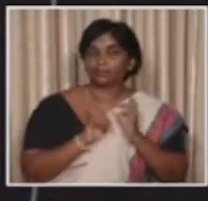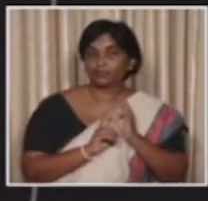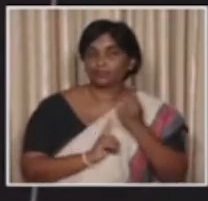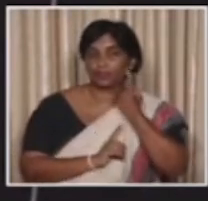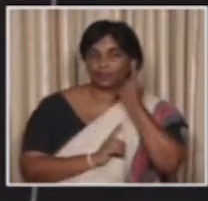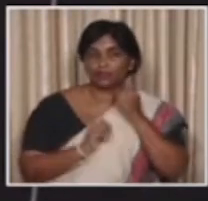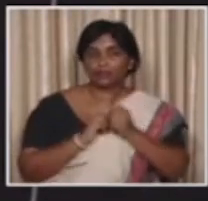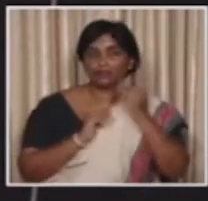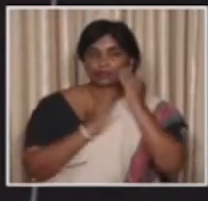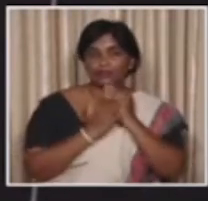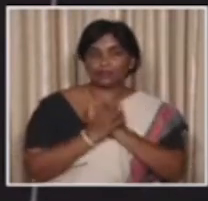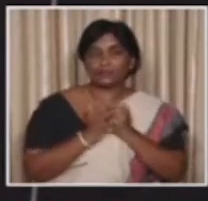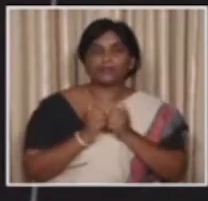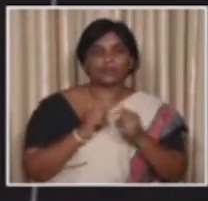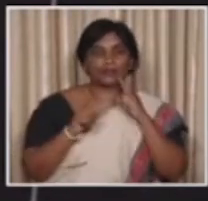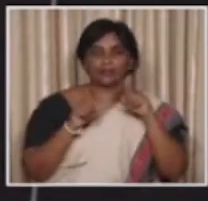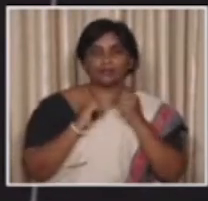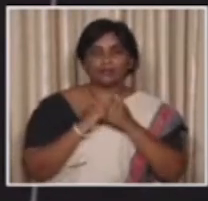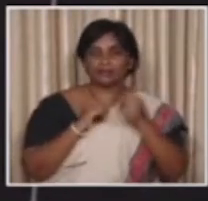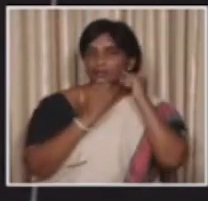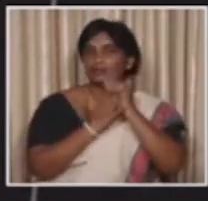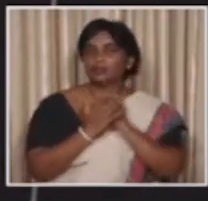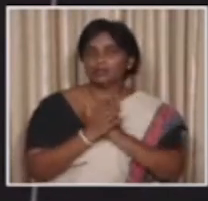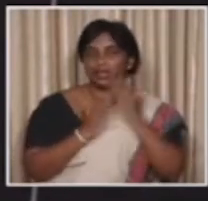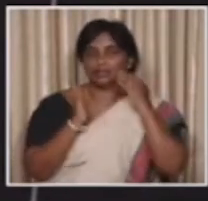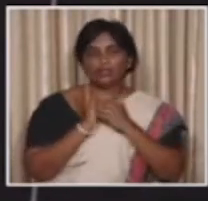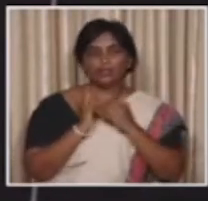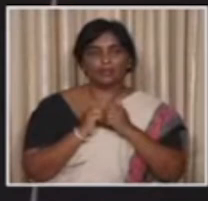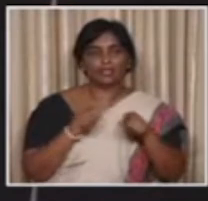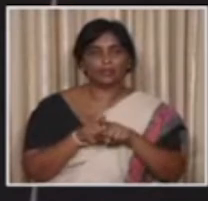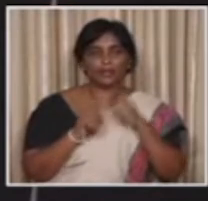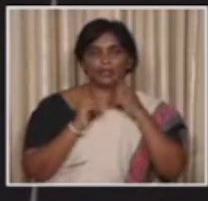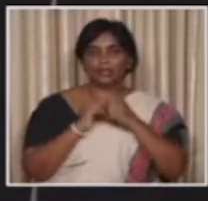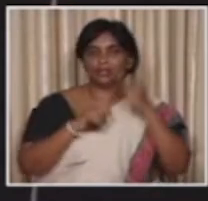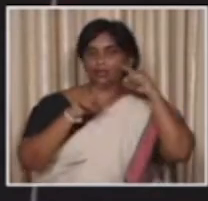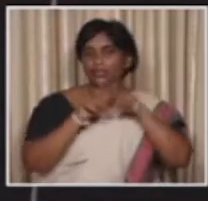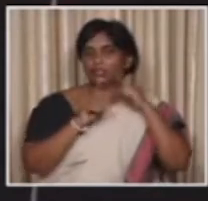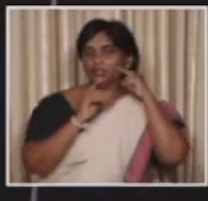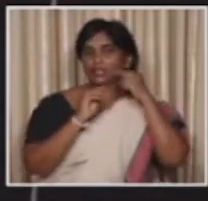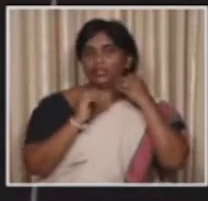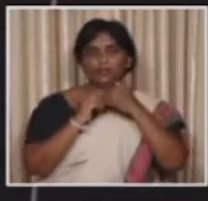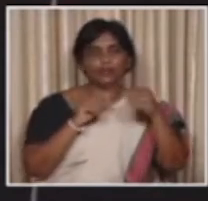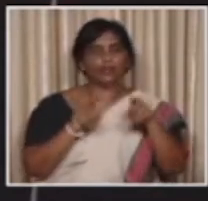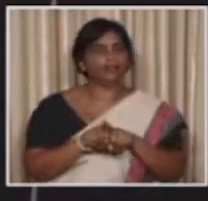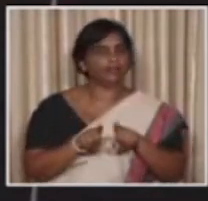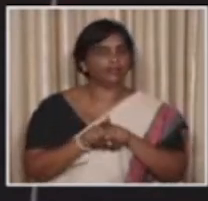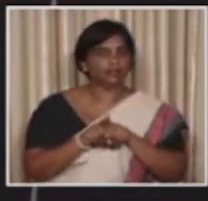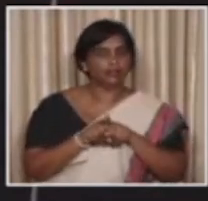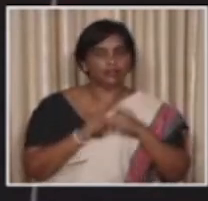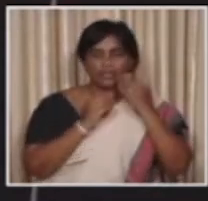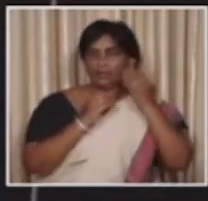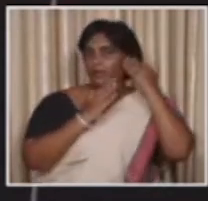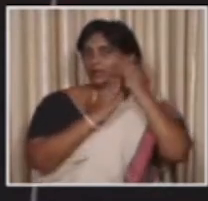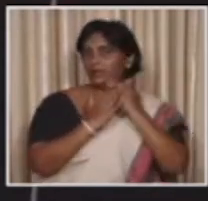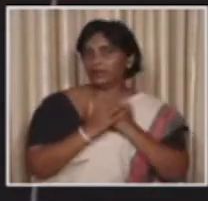දැනුම ඒගොල්ලන්ට මාතෘකා හදලා දෙනවා, කතා හදලා දෙනවා, ඩේටා දෙනවා, ඒවා රිසර්ච් කරලා යනවා. ඒකට ඒ පිළිබඳ විශේෂඥයෝ විශාල